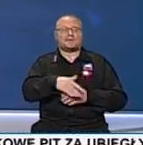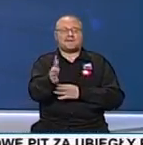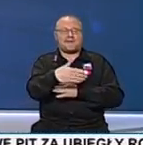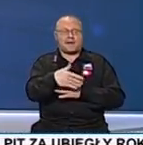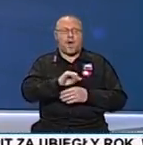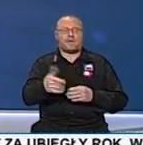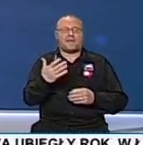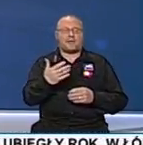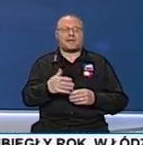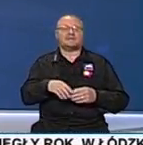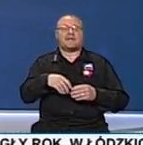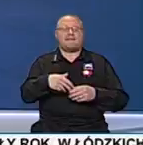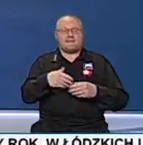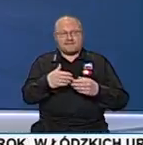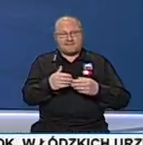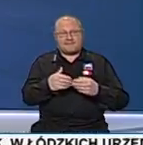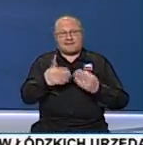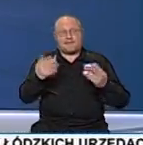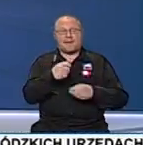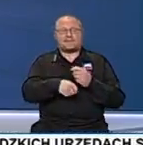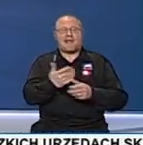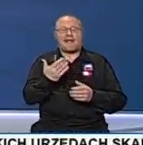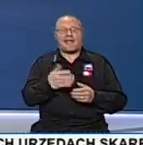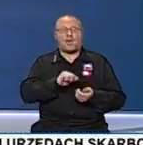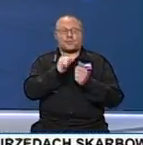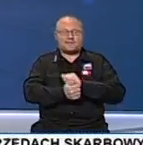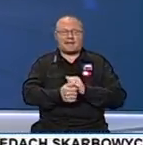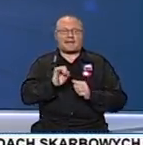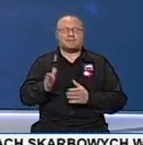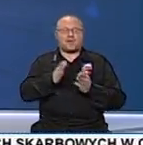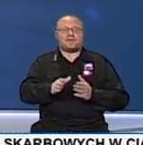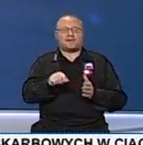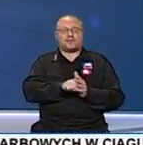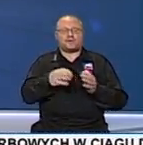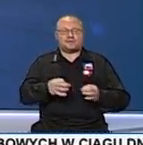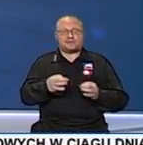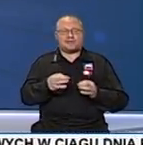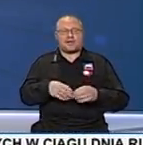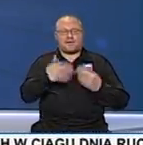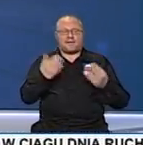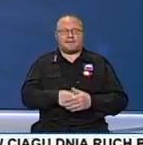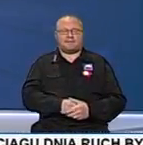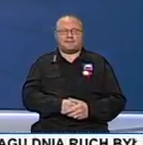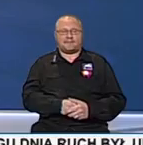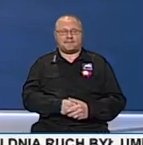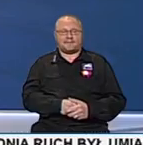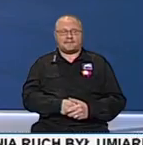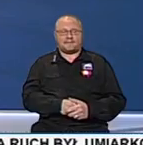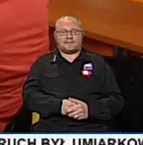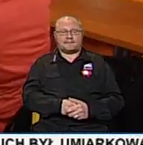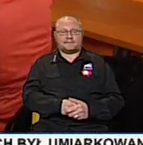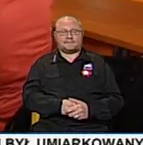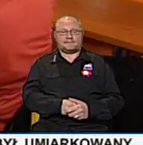kilkunastu dni pracowały na kilku zmianach i przygotowywały się do dzisiejszego dnia. W jednej z podłódzkich szwalni była Alicja Kozłowska.